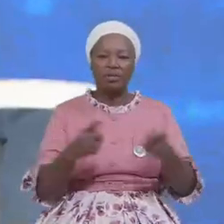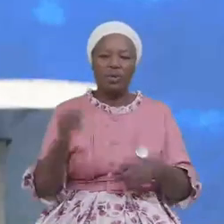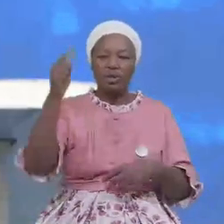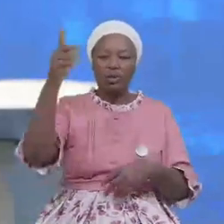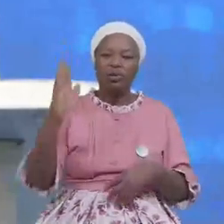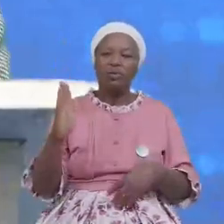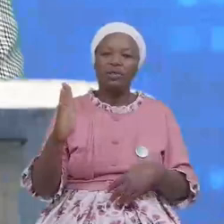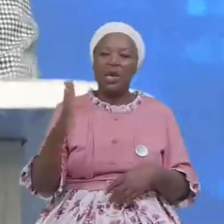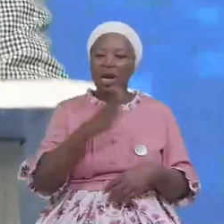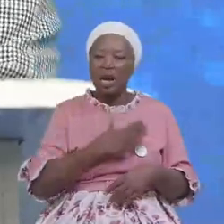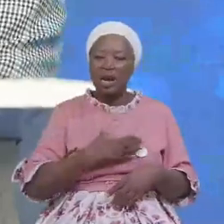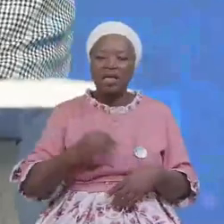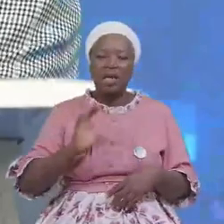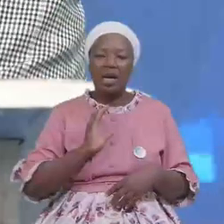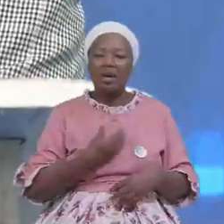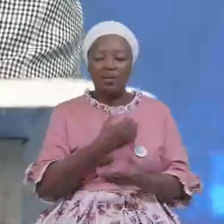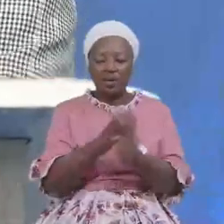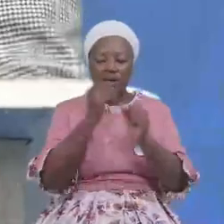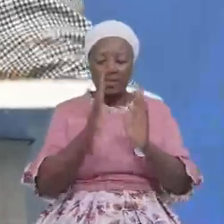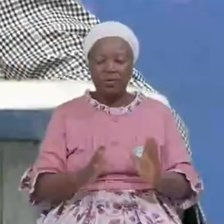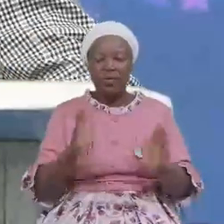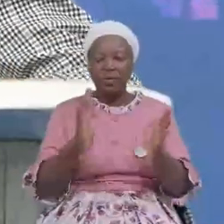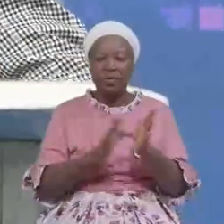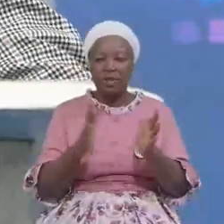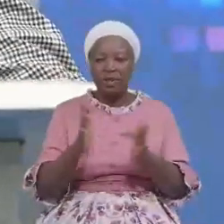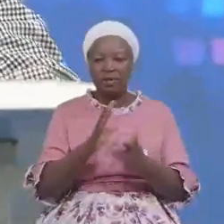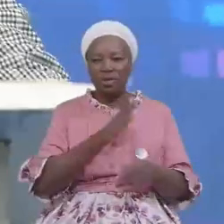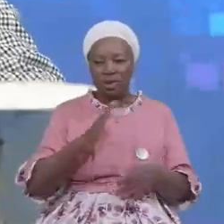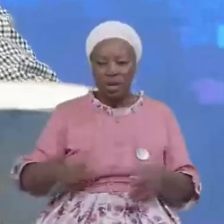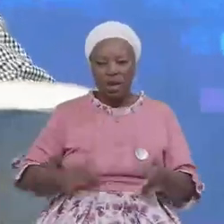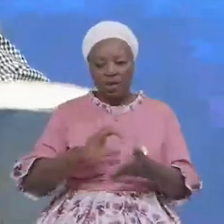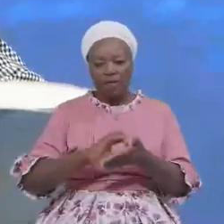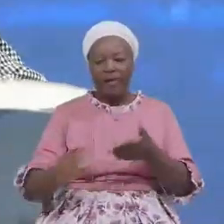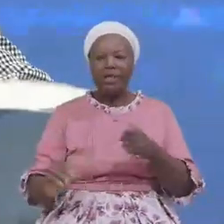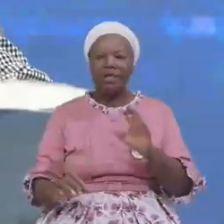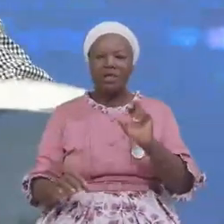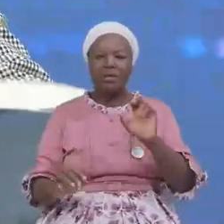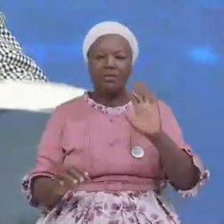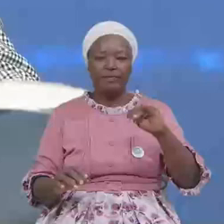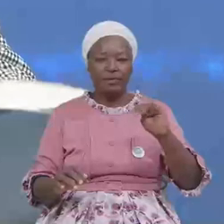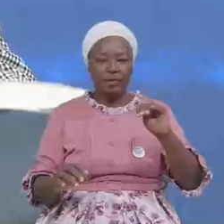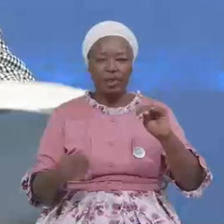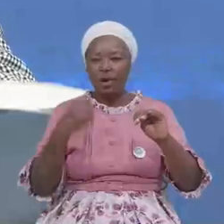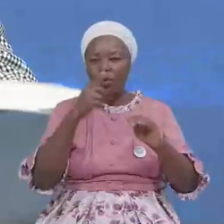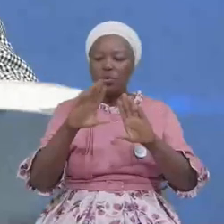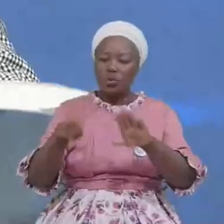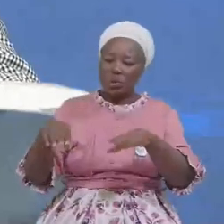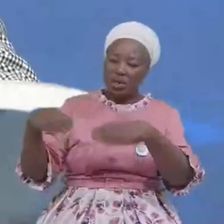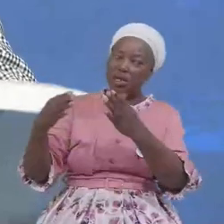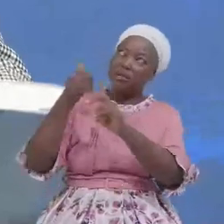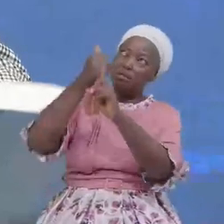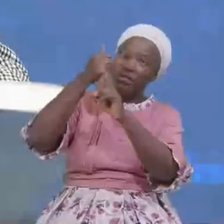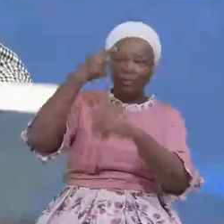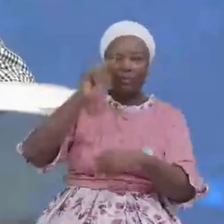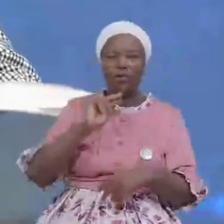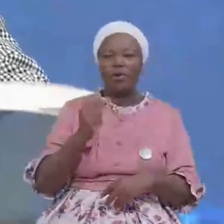notre grand Dieu et Sauveur Jésus-Christ. Verset 14. Qui s'est donné lui-même